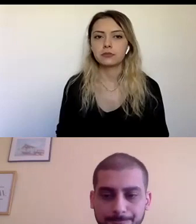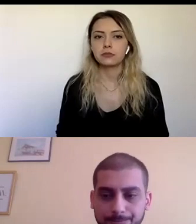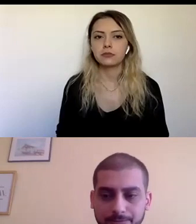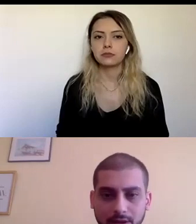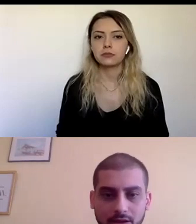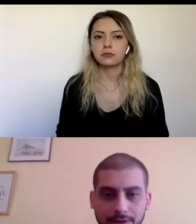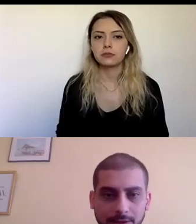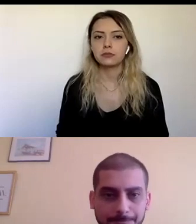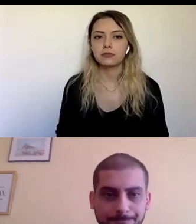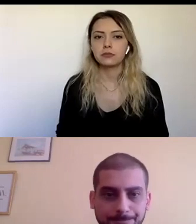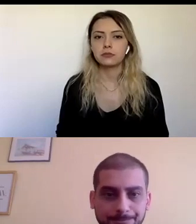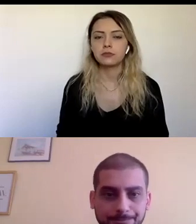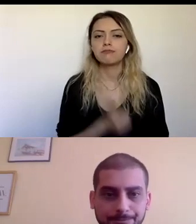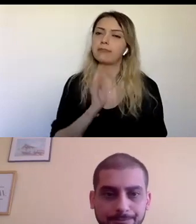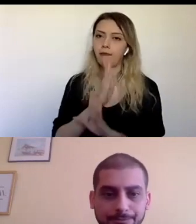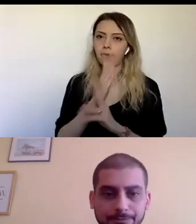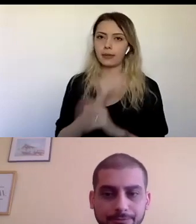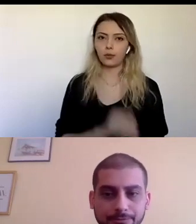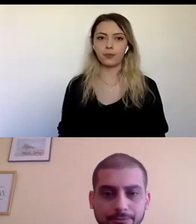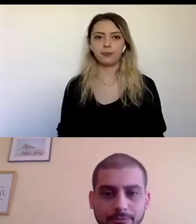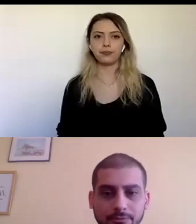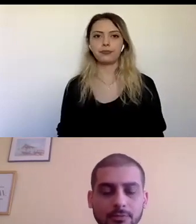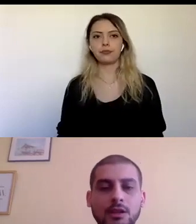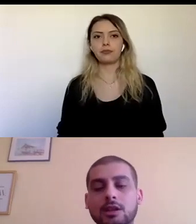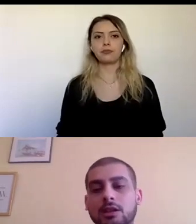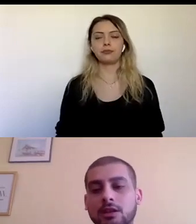Peki, devam edelim.